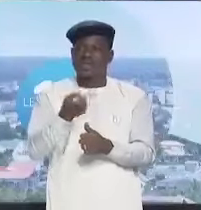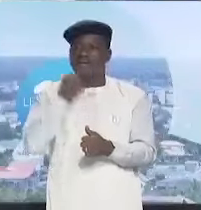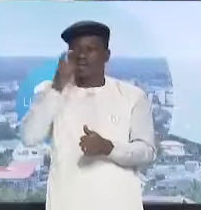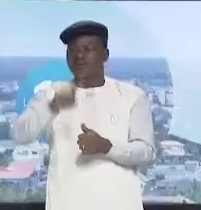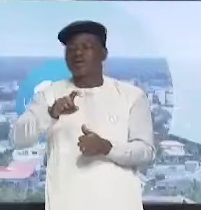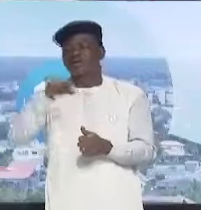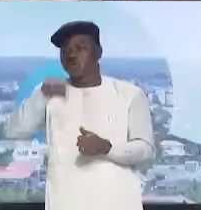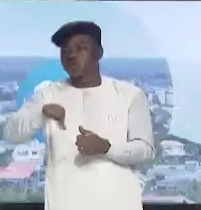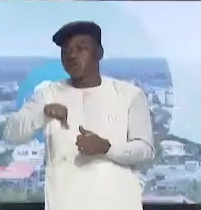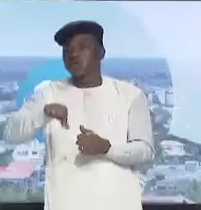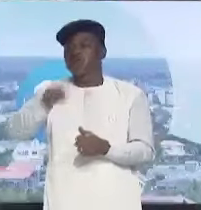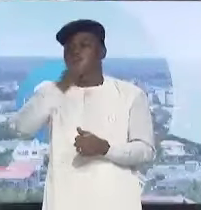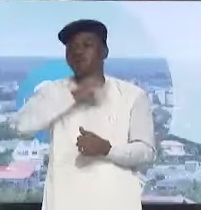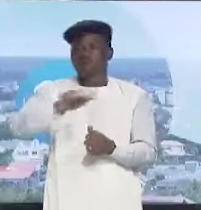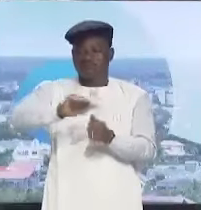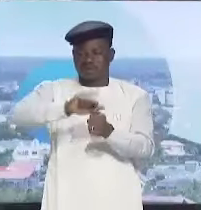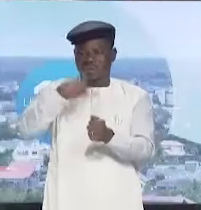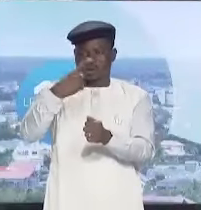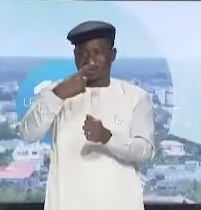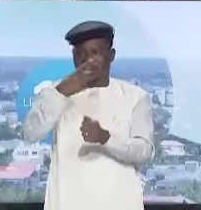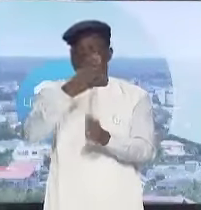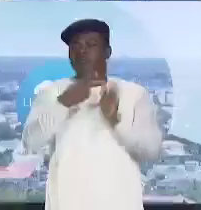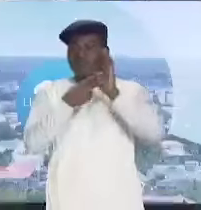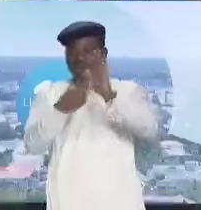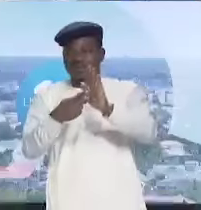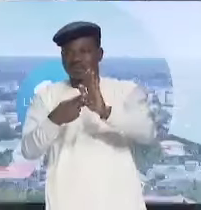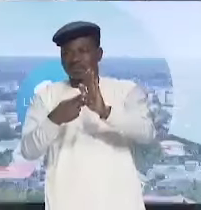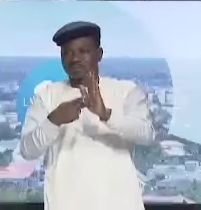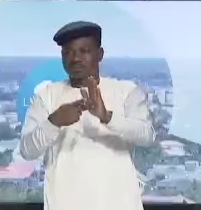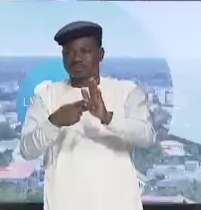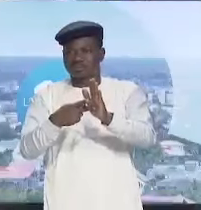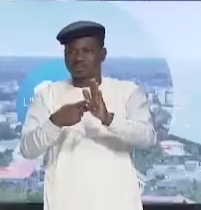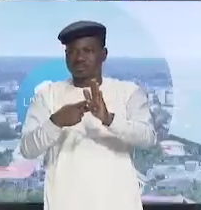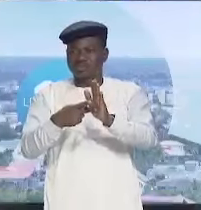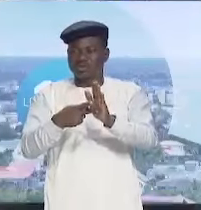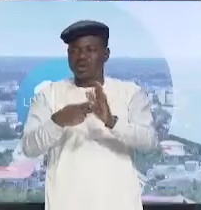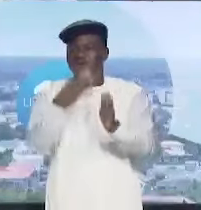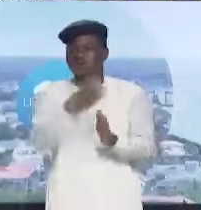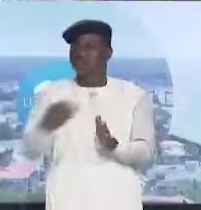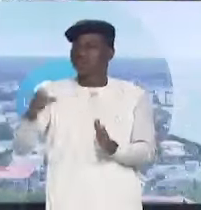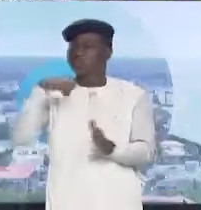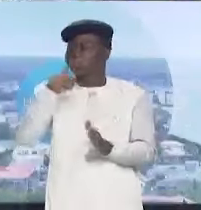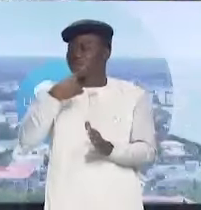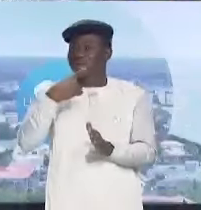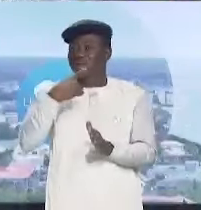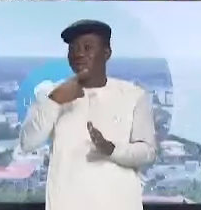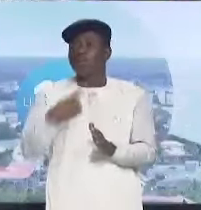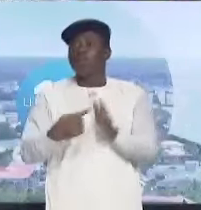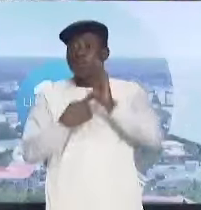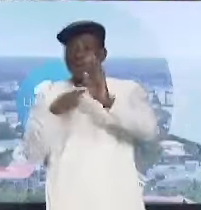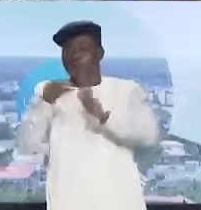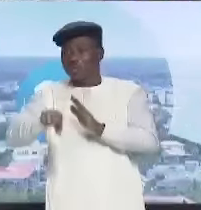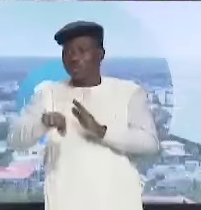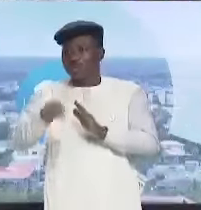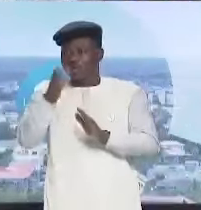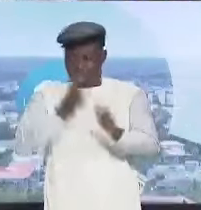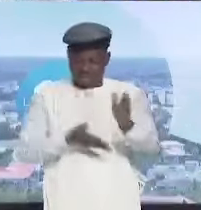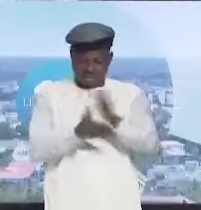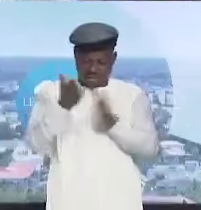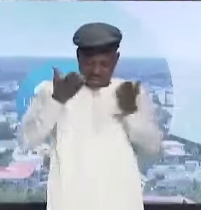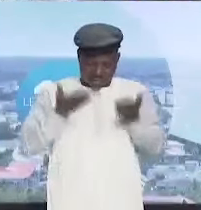chacun présente la preuve, sa marque qui montre qu'effectivement, il a déjà passé par